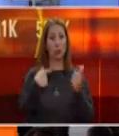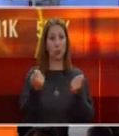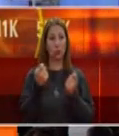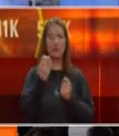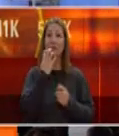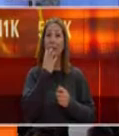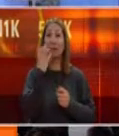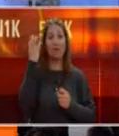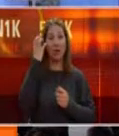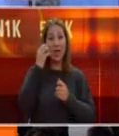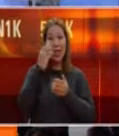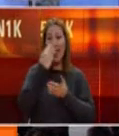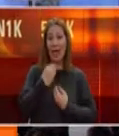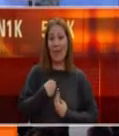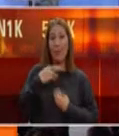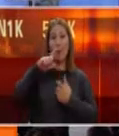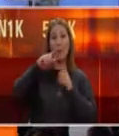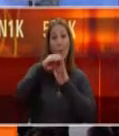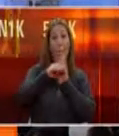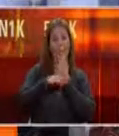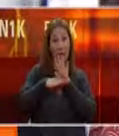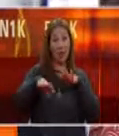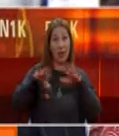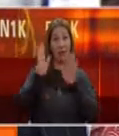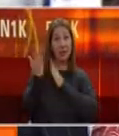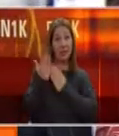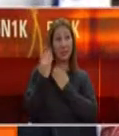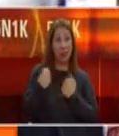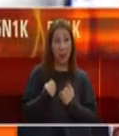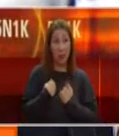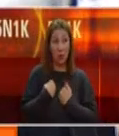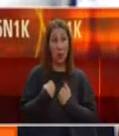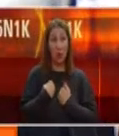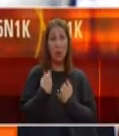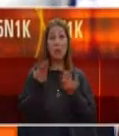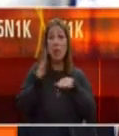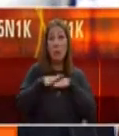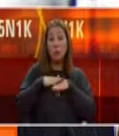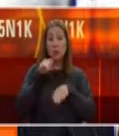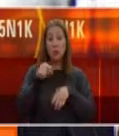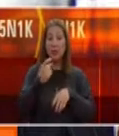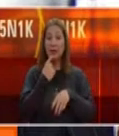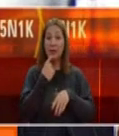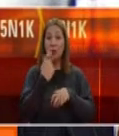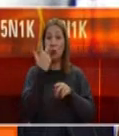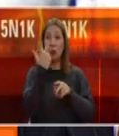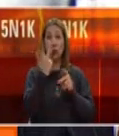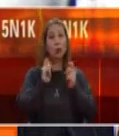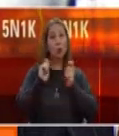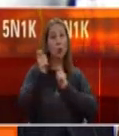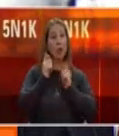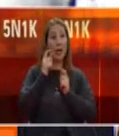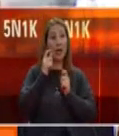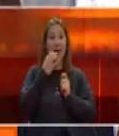Projemiz Sabancı Vakfı Hibe Programları tarafından destekleniyor. Ne yapıyoruz? Bu yıl 3 uygulama ilimiz